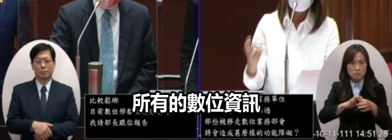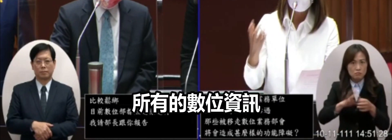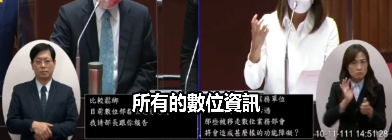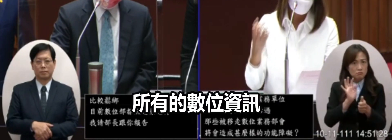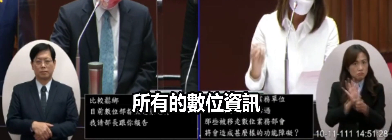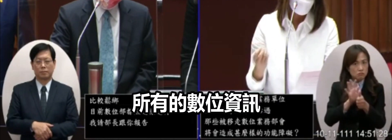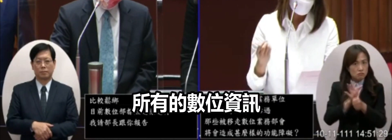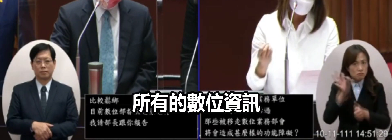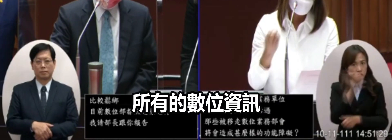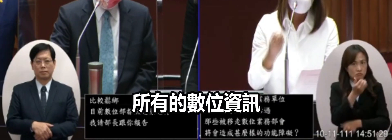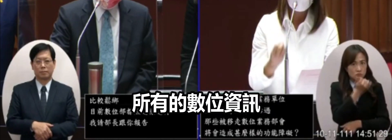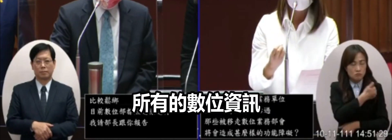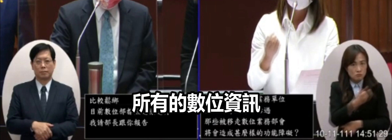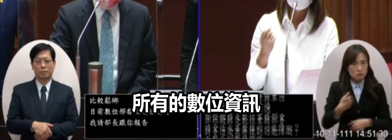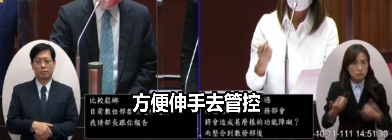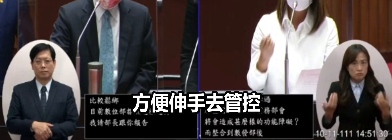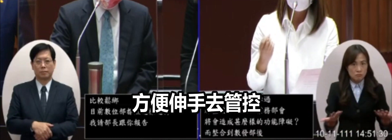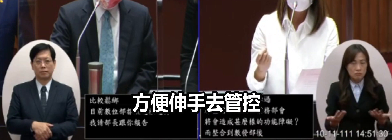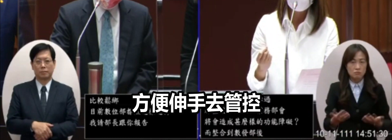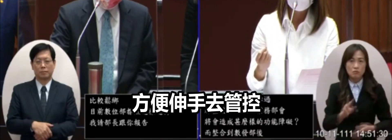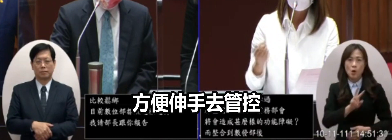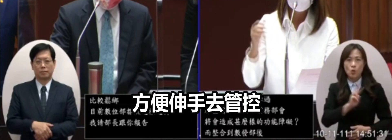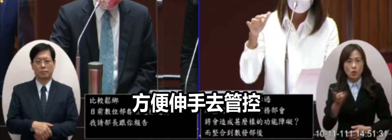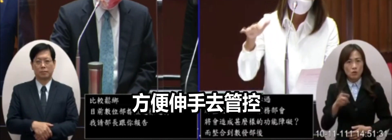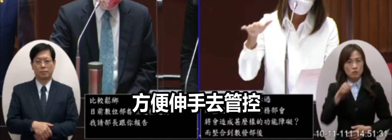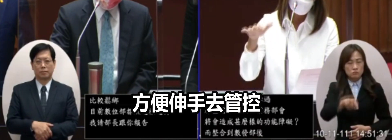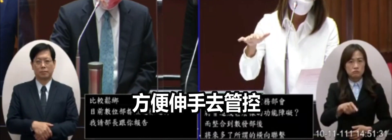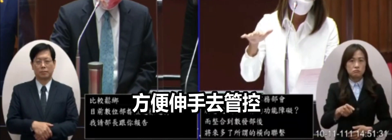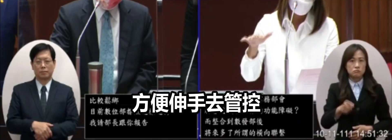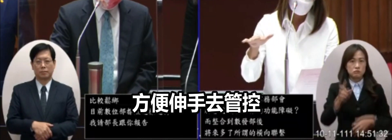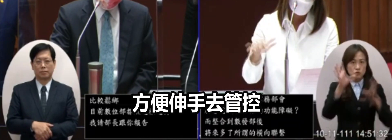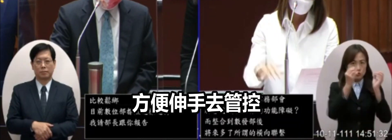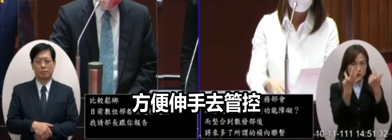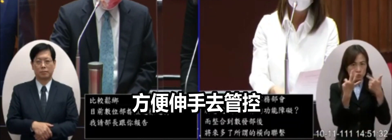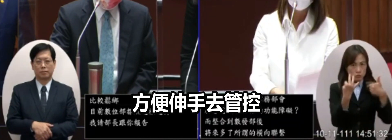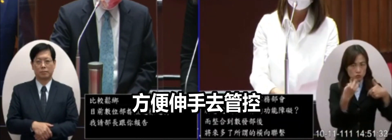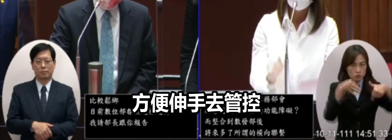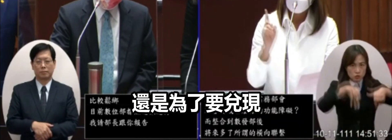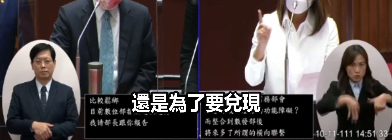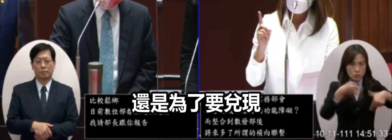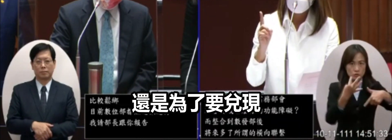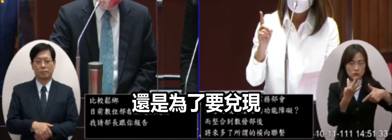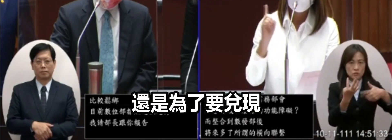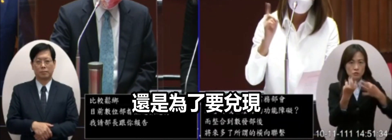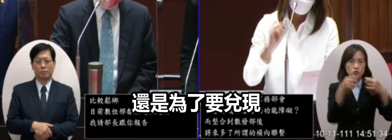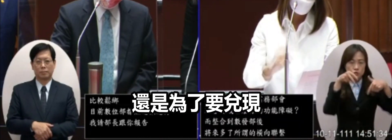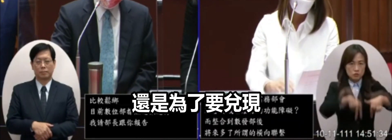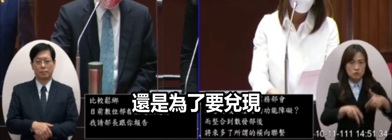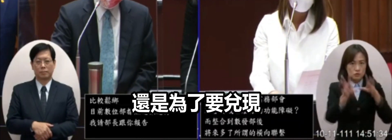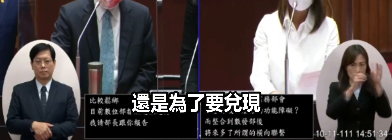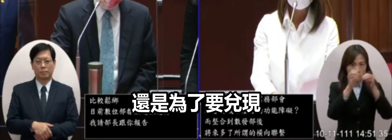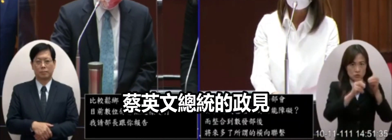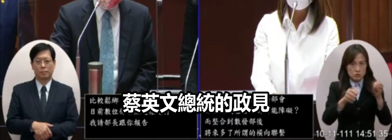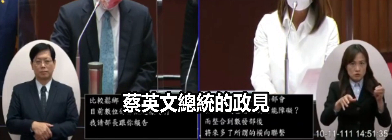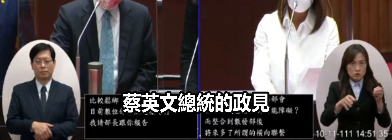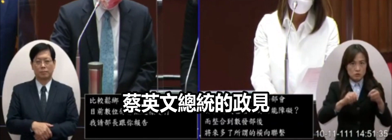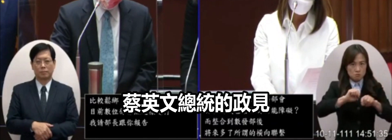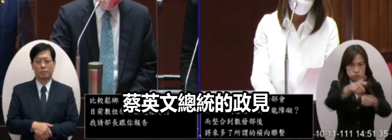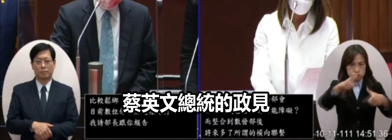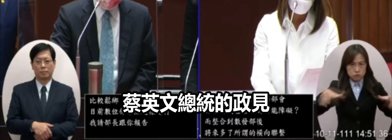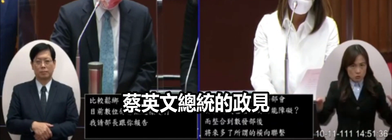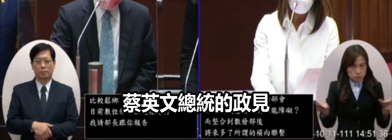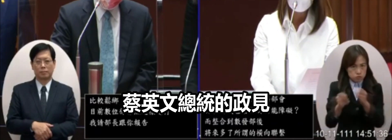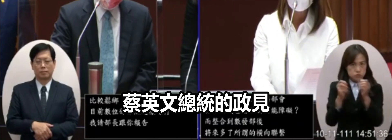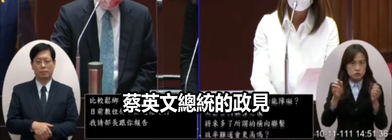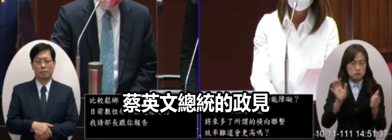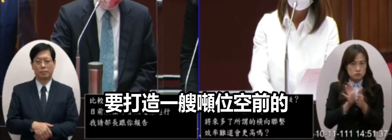所有的数位资讯，方便伸手去管控？还是为了要兑现蔡英文